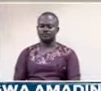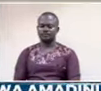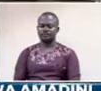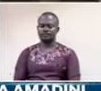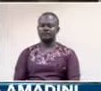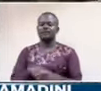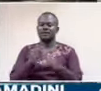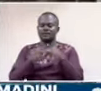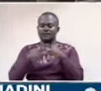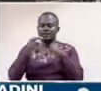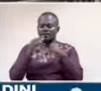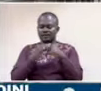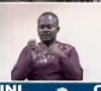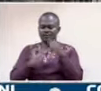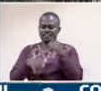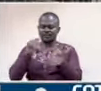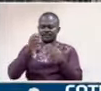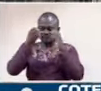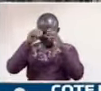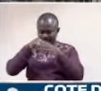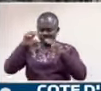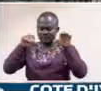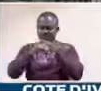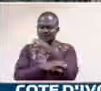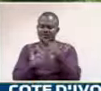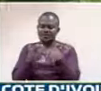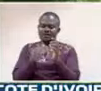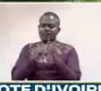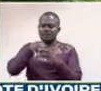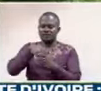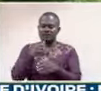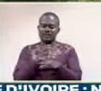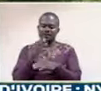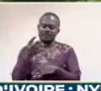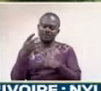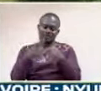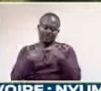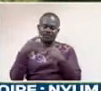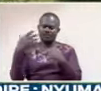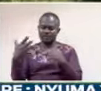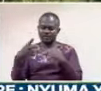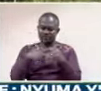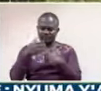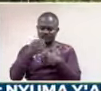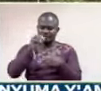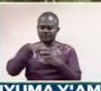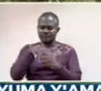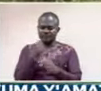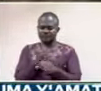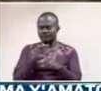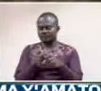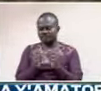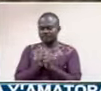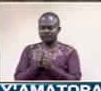Abantu 2,800 batsinze imyanya y'uburezi hirya no hino mu gihugu, gusa muri bo abagera ku 4,657 nibo bashyizwe mu myanya